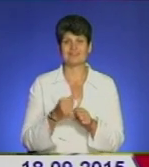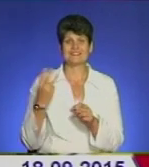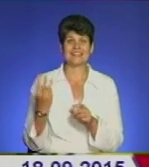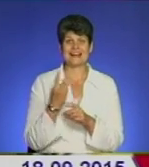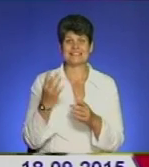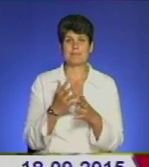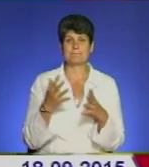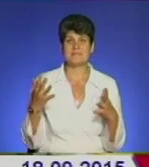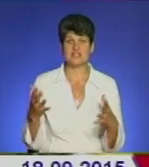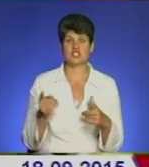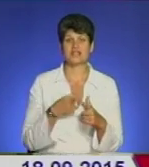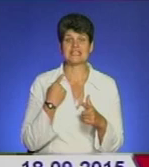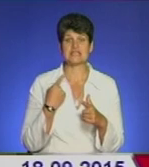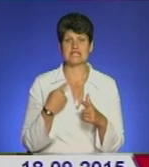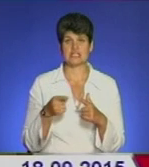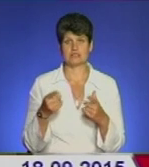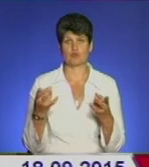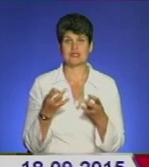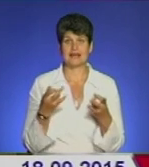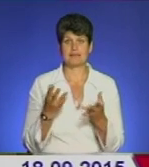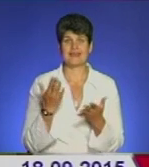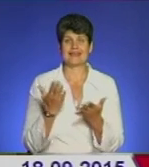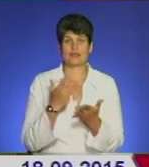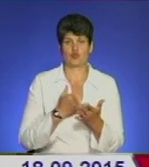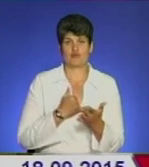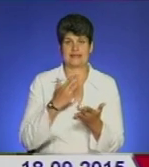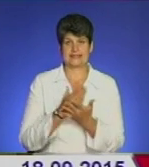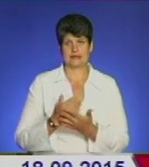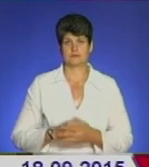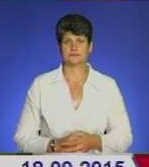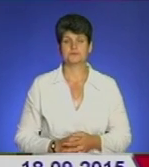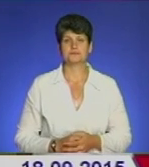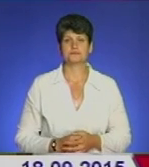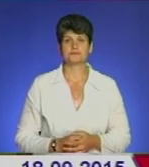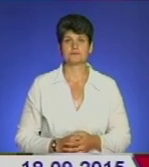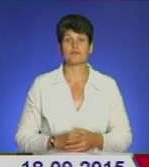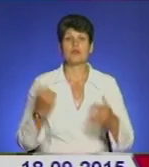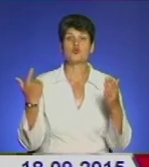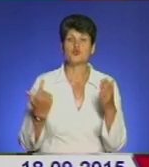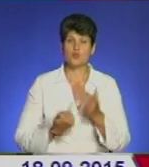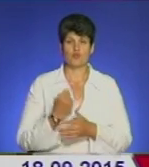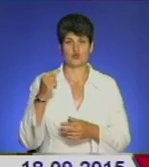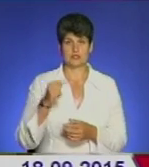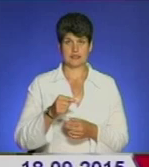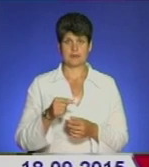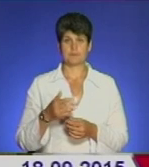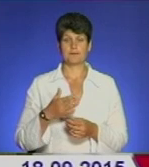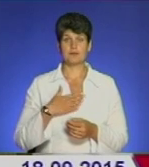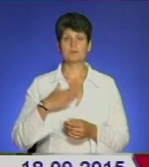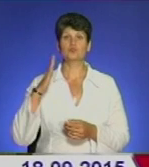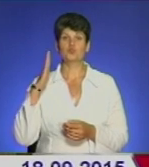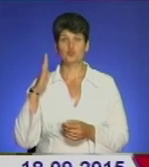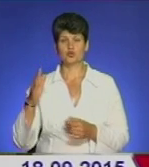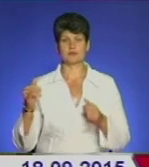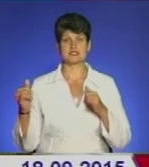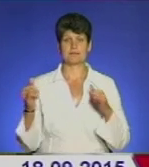3 рази більше, ніж ті потреби, які в нас взагалі є. Отже, знову ж таки, ми будемо